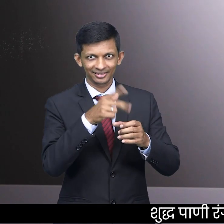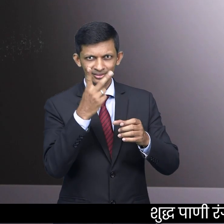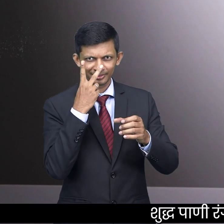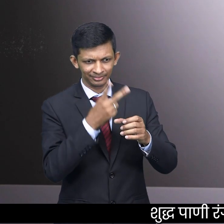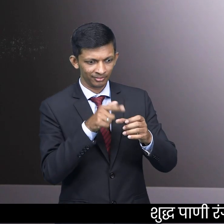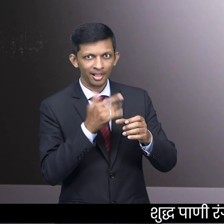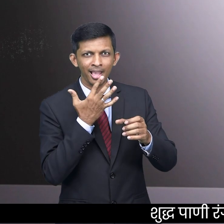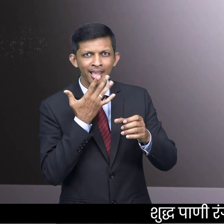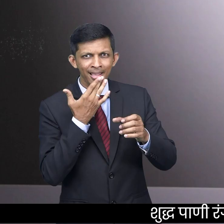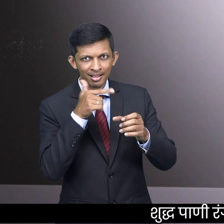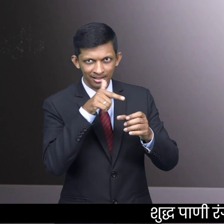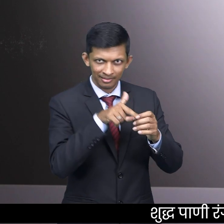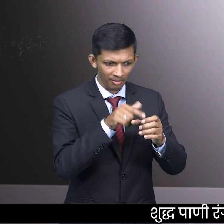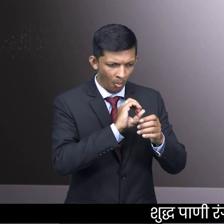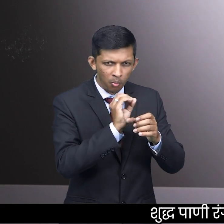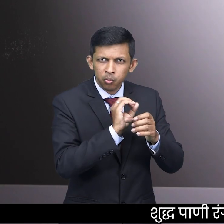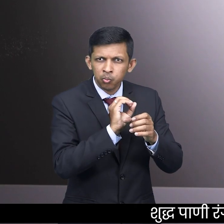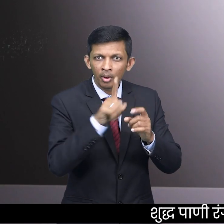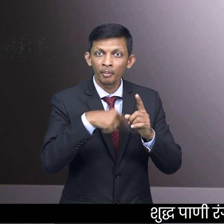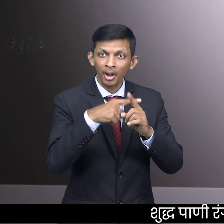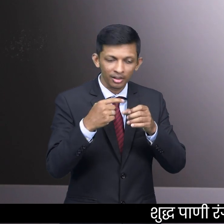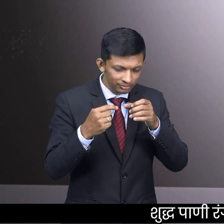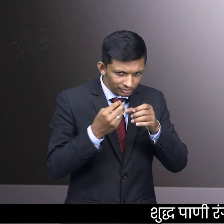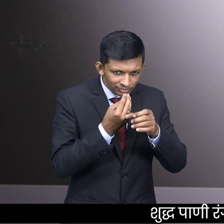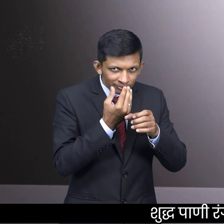शुद्ध पाणी रंगहीन, गंधहीन आणि चवहीन असते.